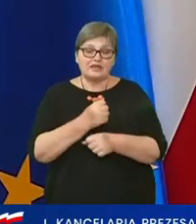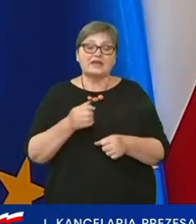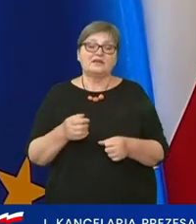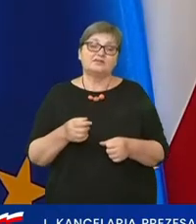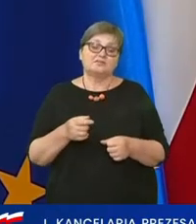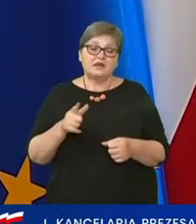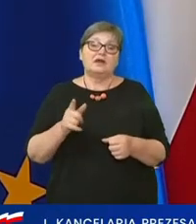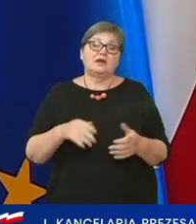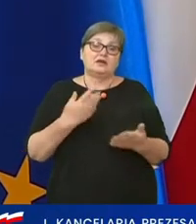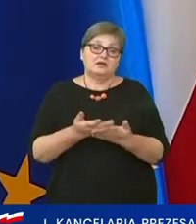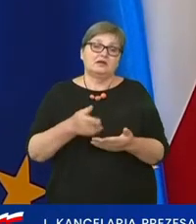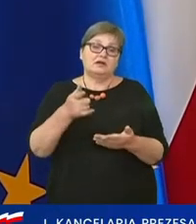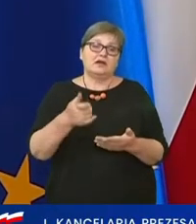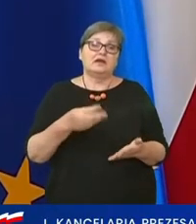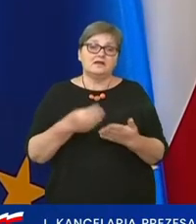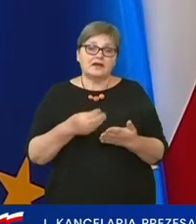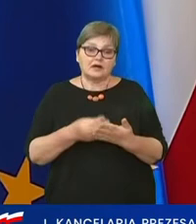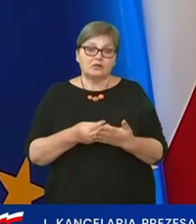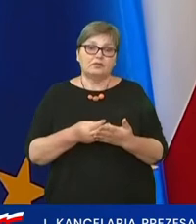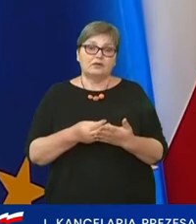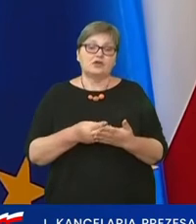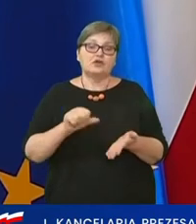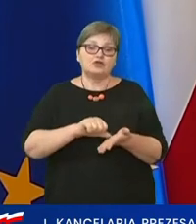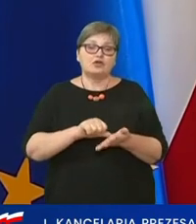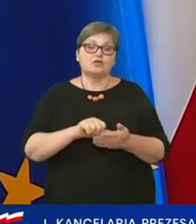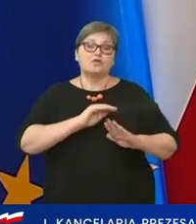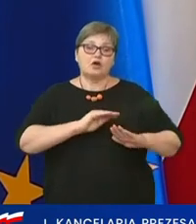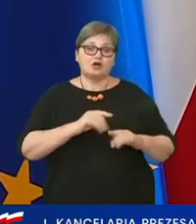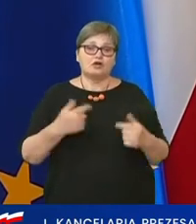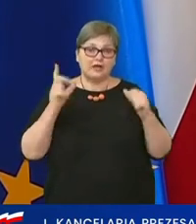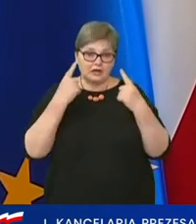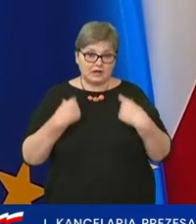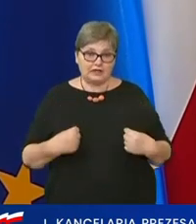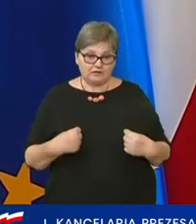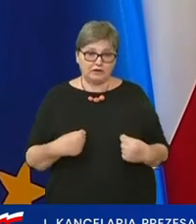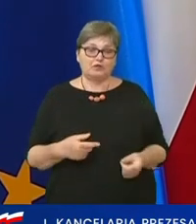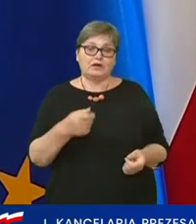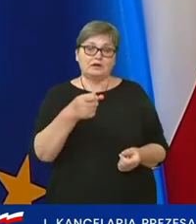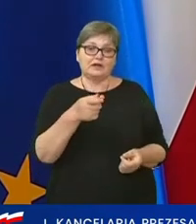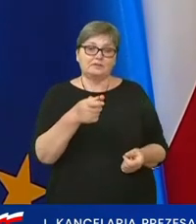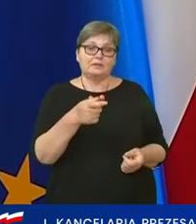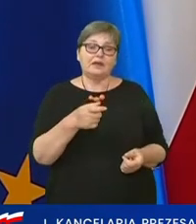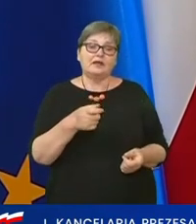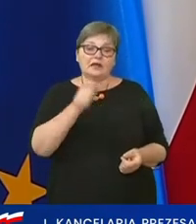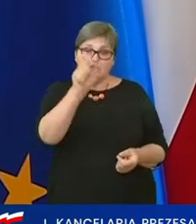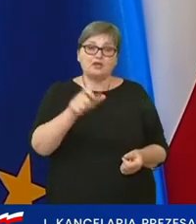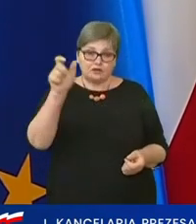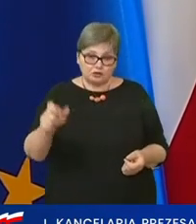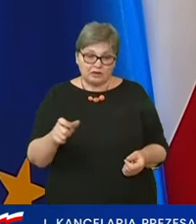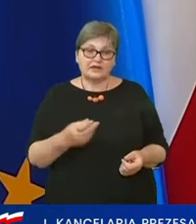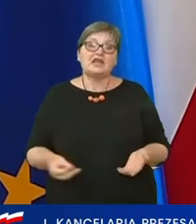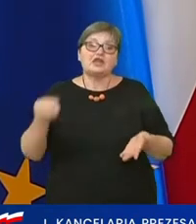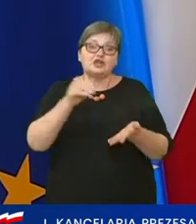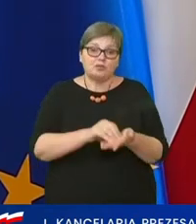wszystkim zakup środków ochrony indywidualnej to również dofinansowanie dopłata do wynagrodzeń pracowników